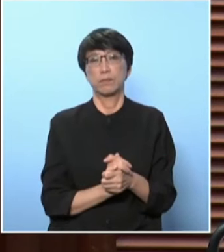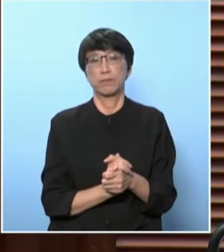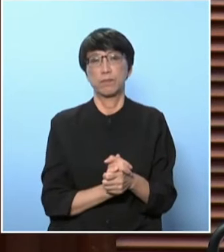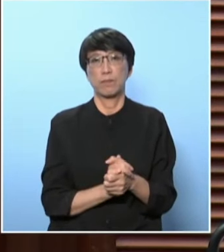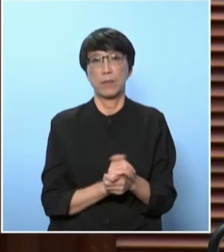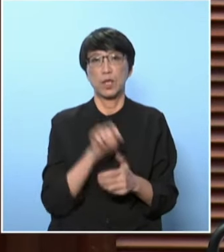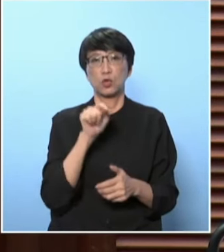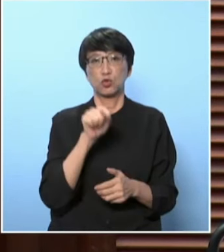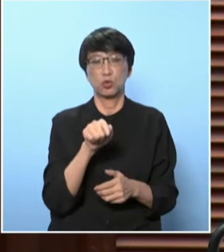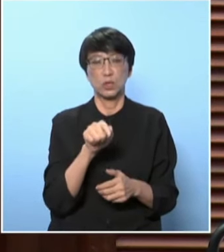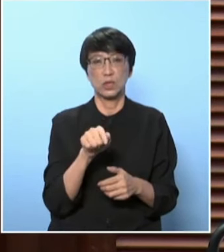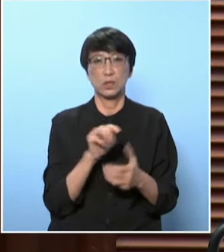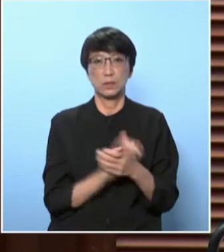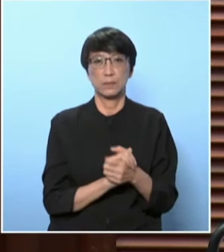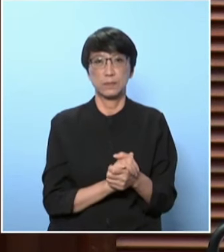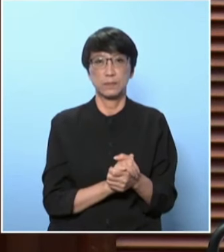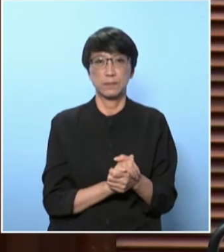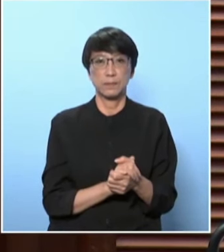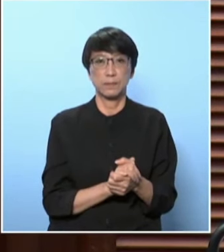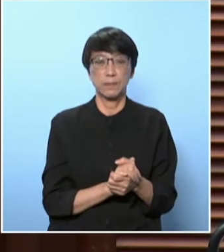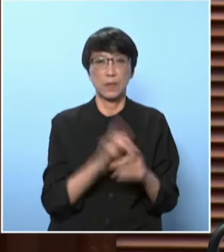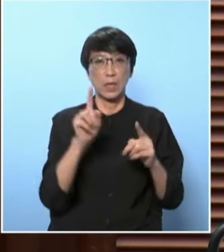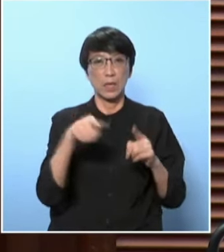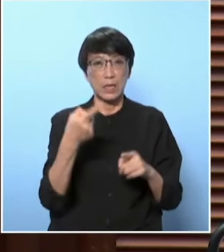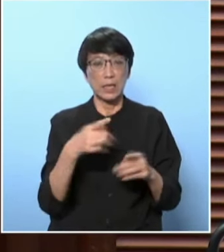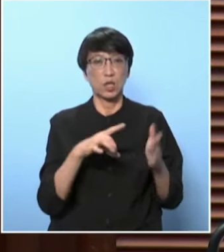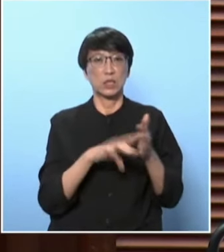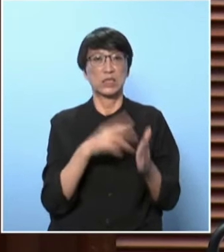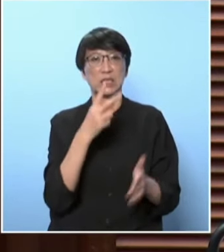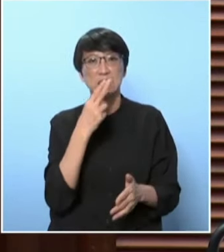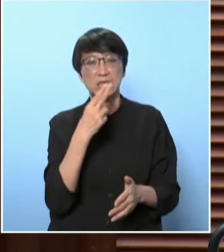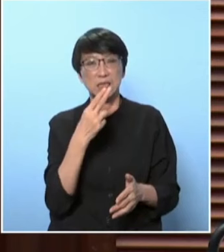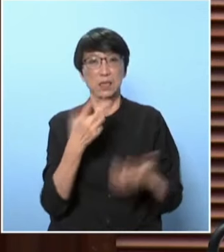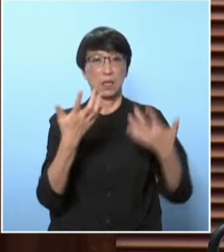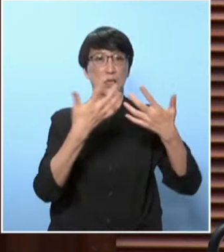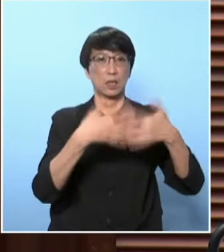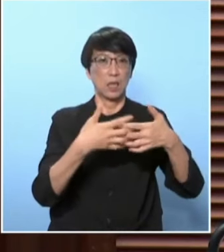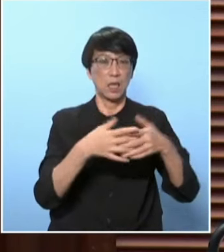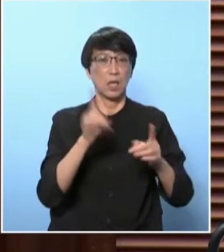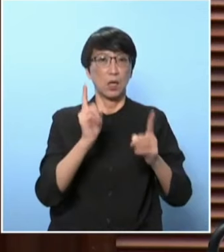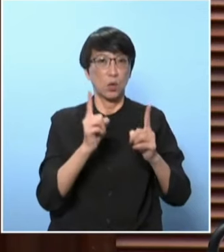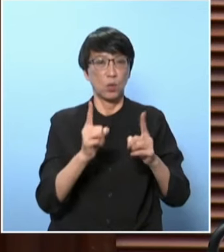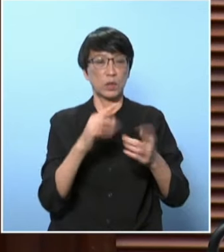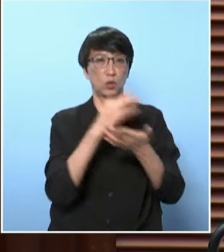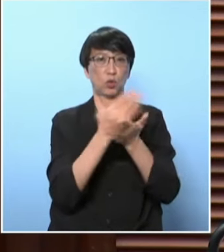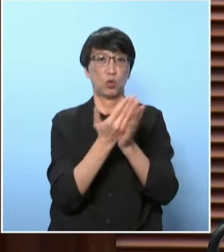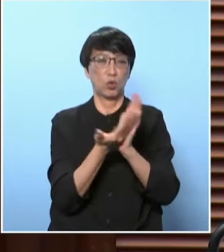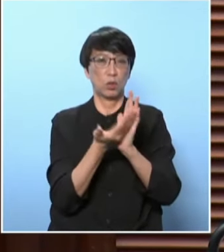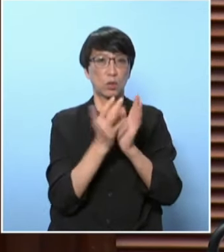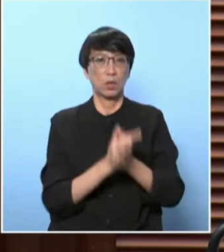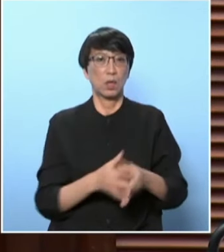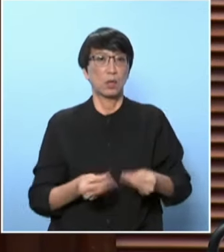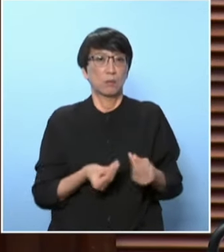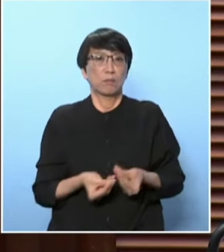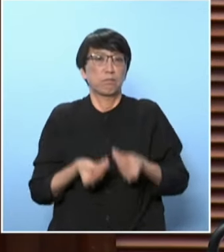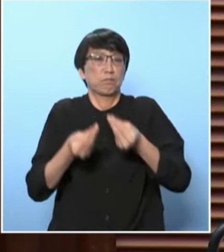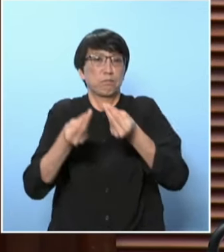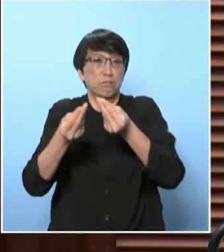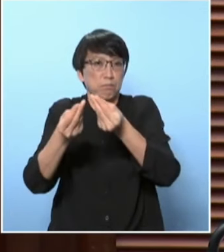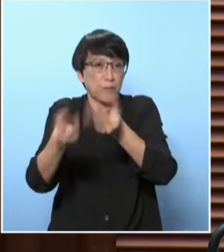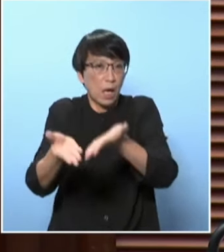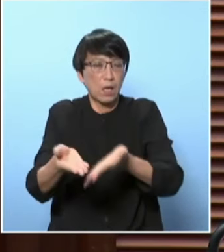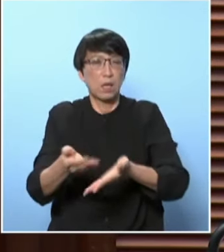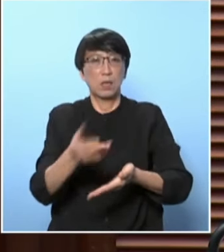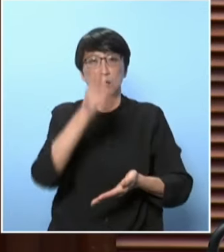以將呢啲嘅另類煙嘅器具同埋呢啲產品咧係可以交出嚟嘅。咁喺